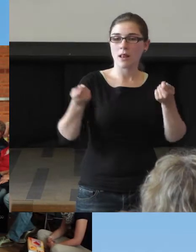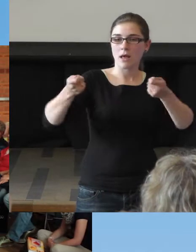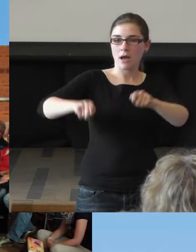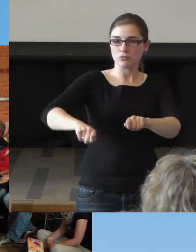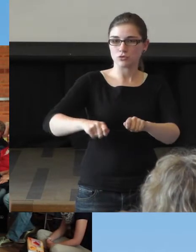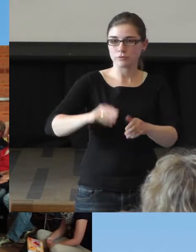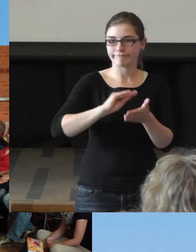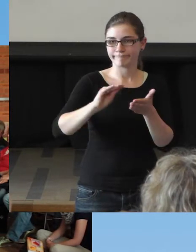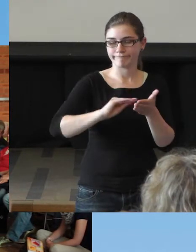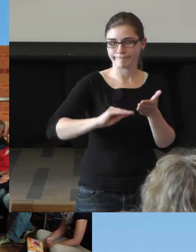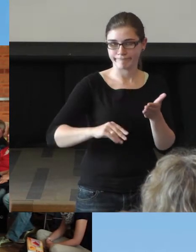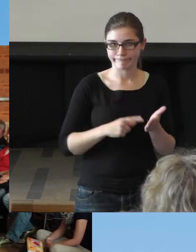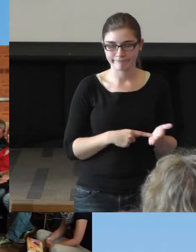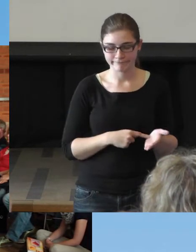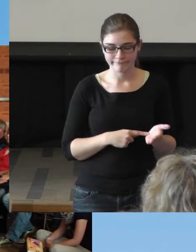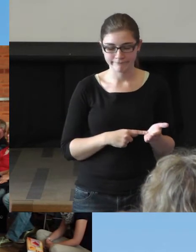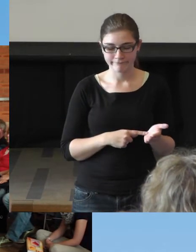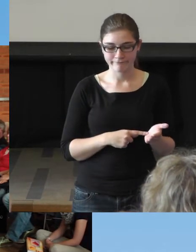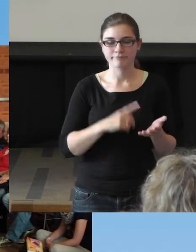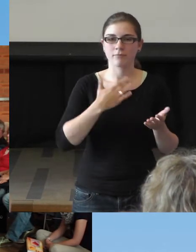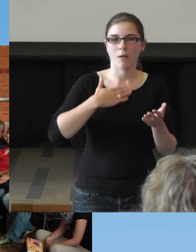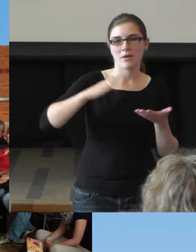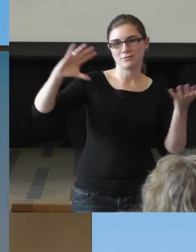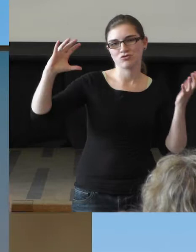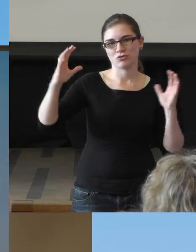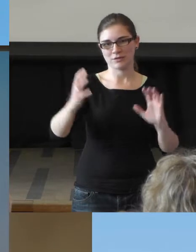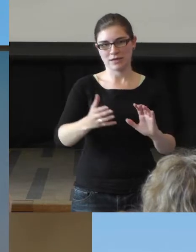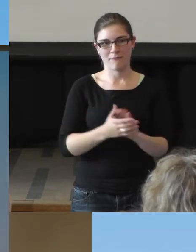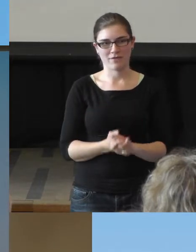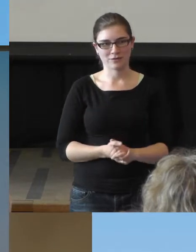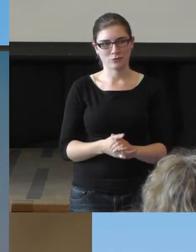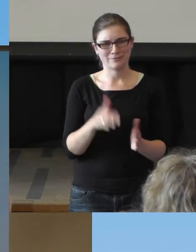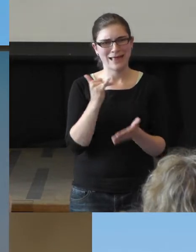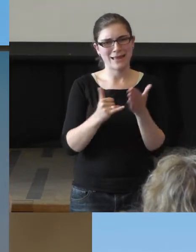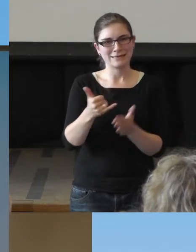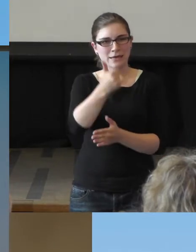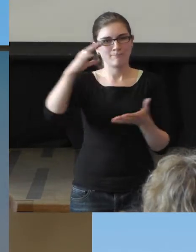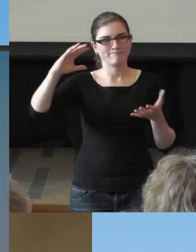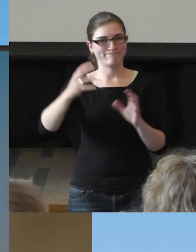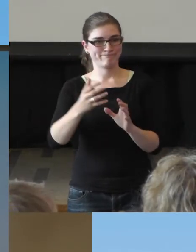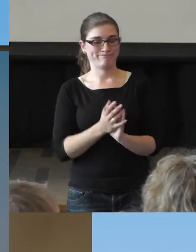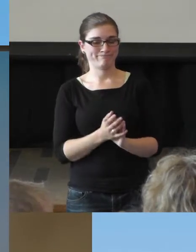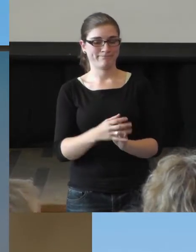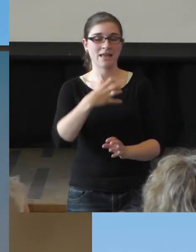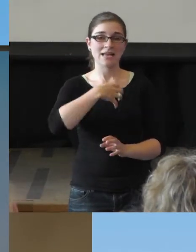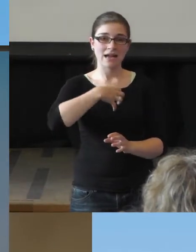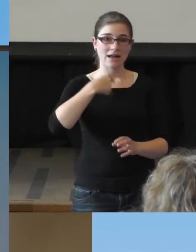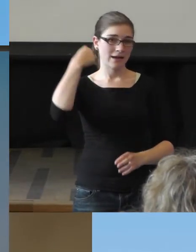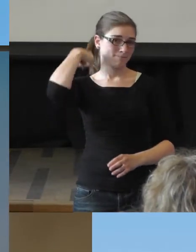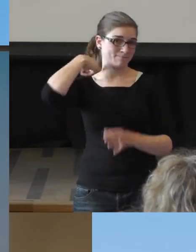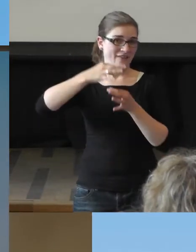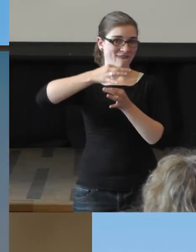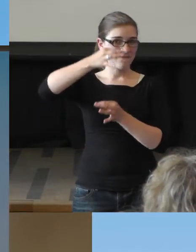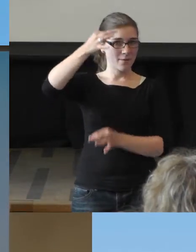aufgeschrieben. So mein Resümee der letzten Jahre. Krankheiten der Wirbelsäule,